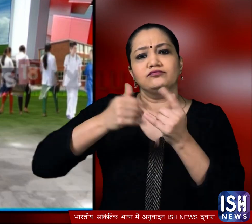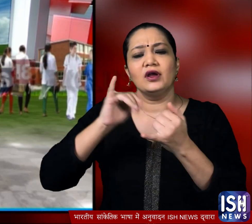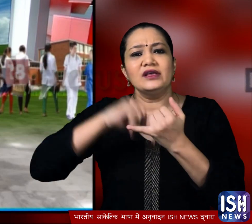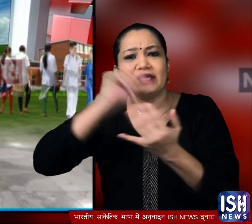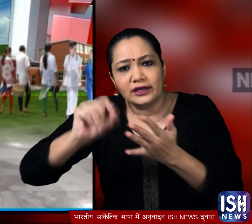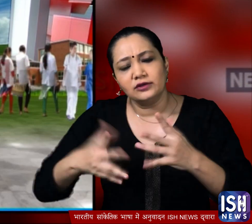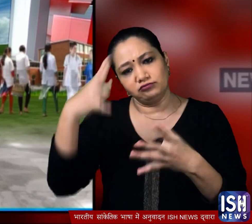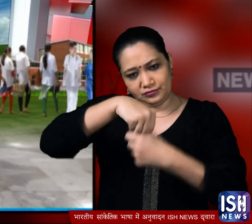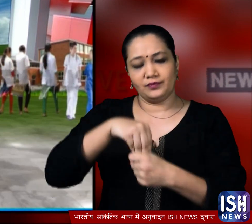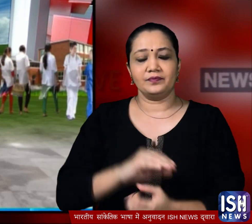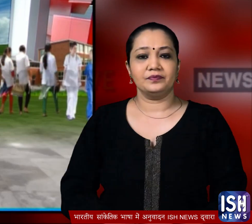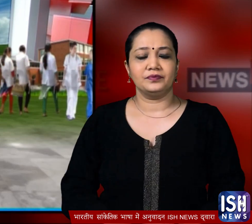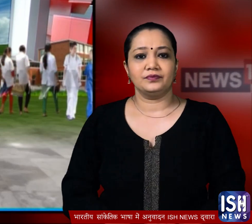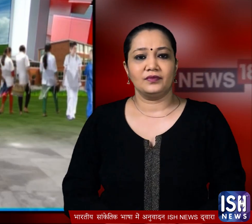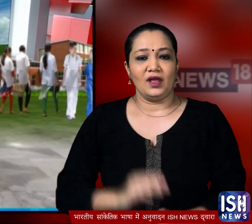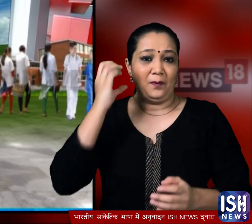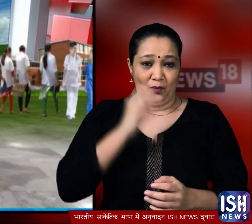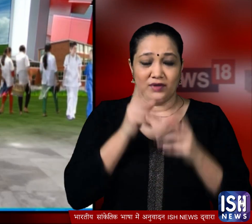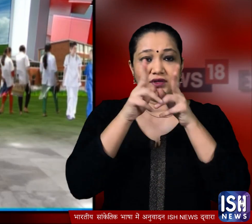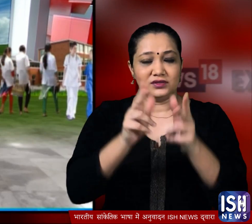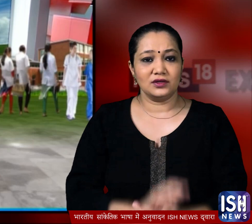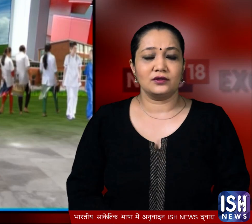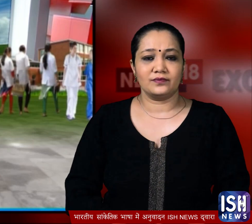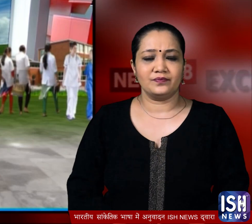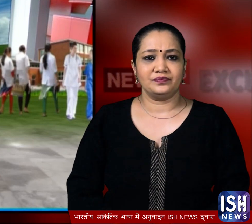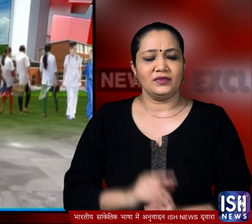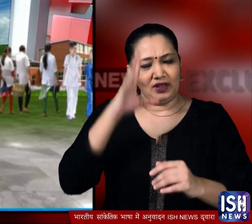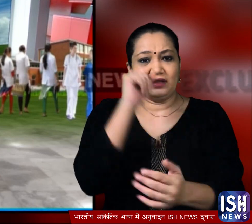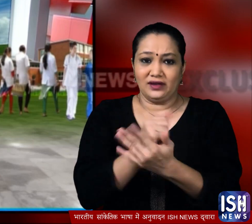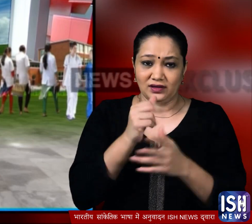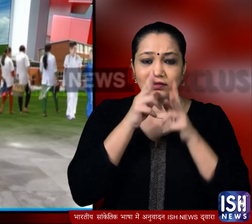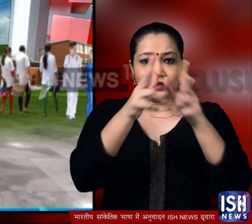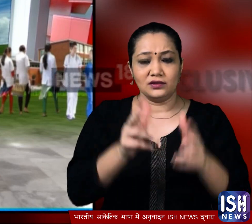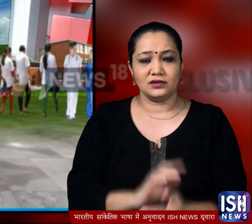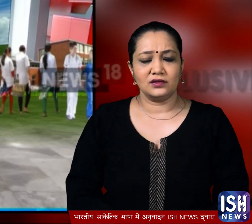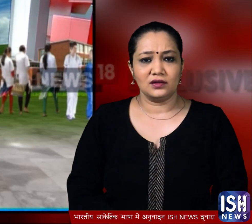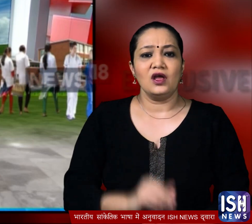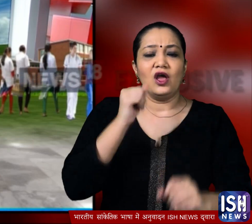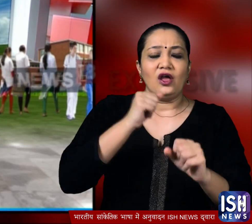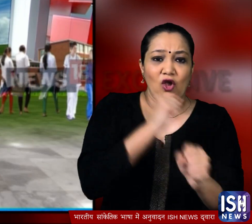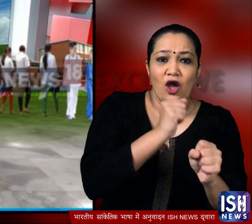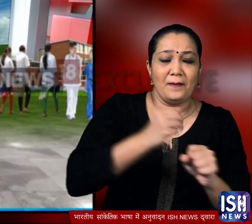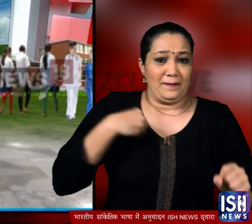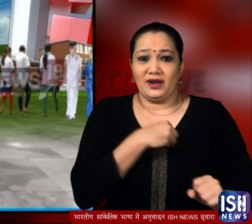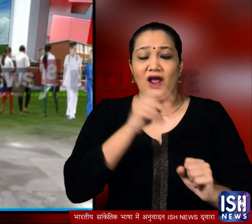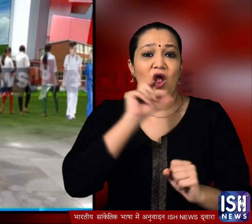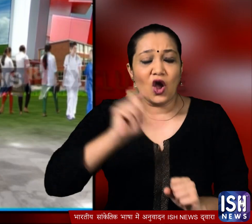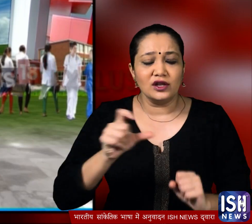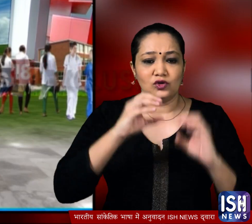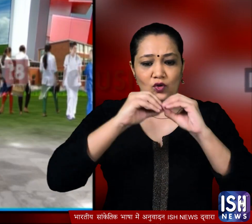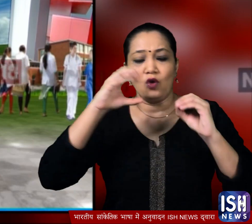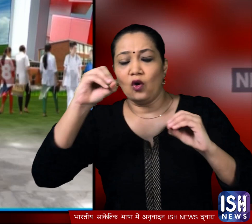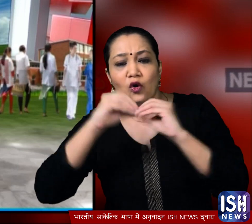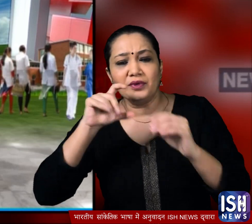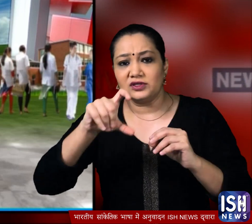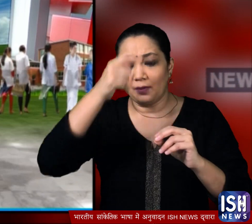रहे। खबर है कि प्रधानमंत्री ने बैठक में निर्देश दिया कि सरकारी मेडिकल कॉलेजों में ओबीसी आरक्षण